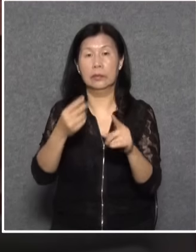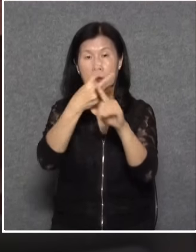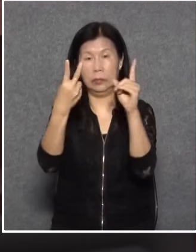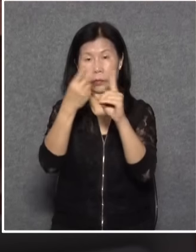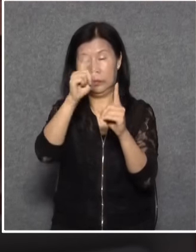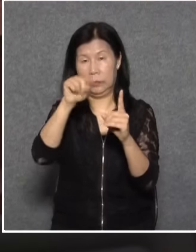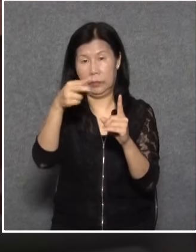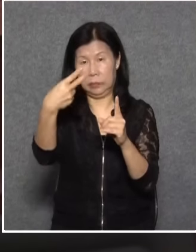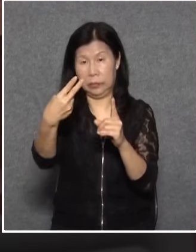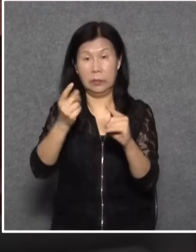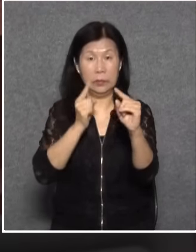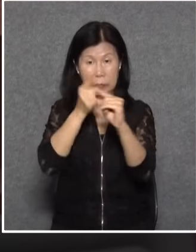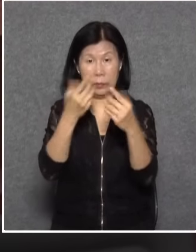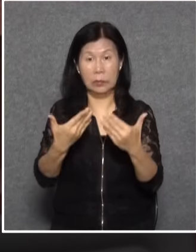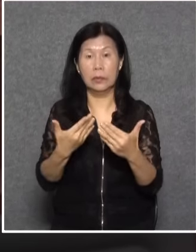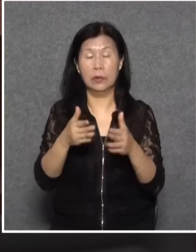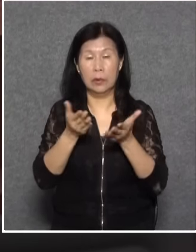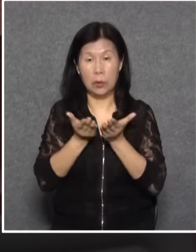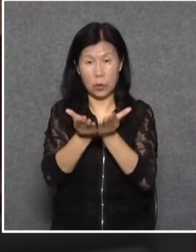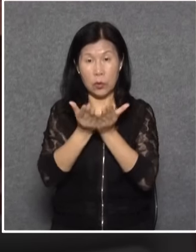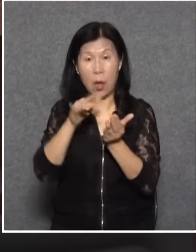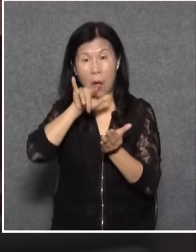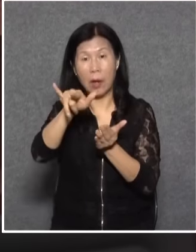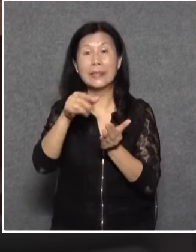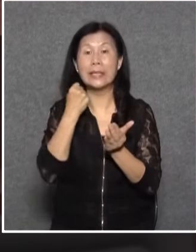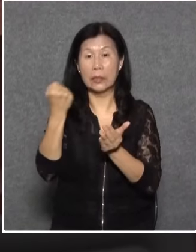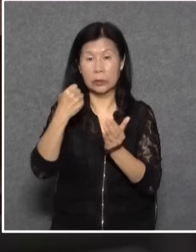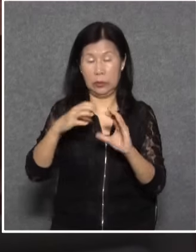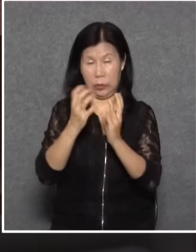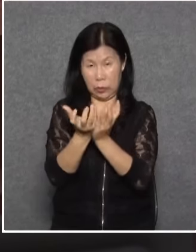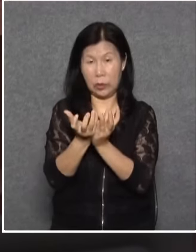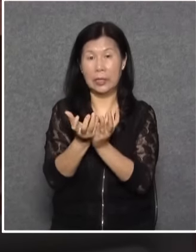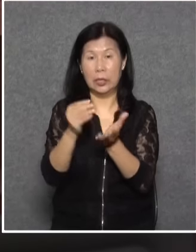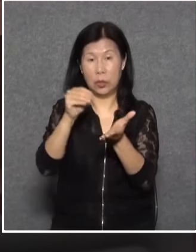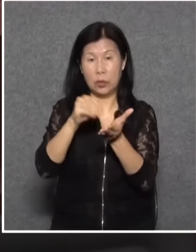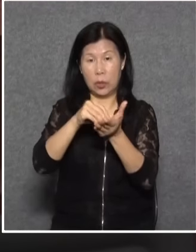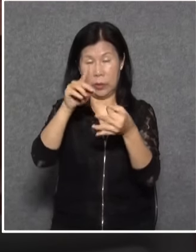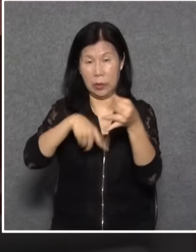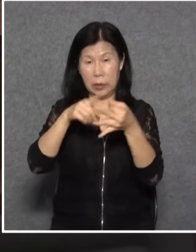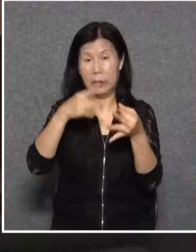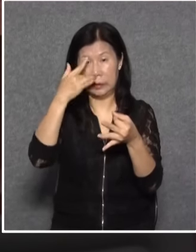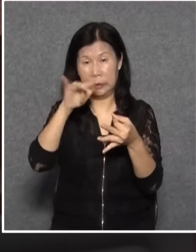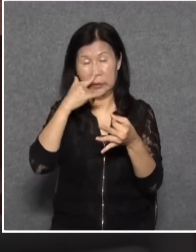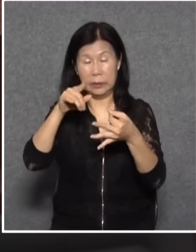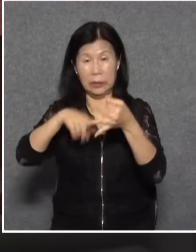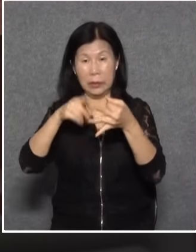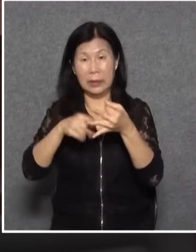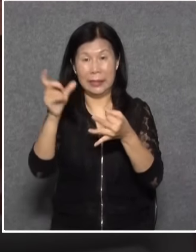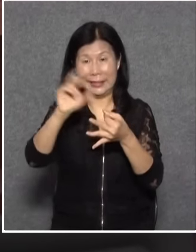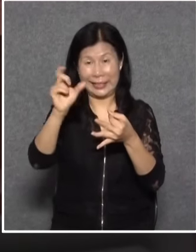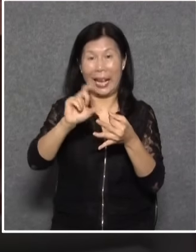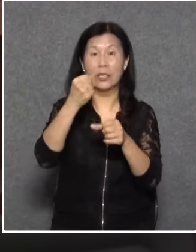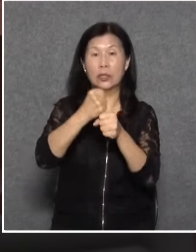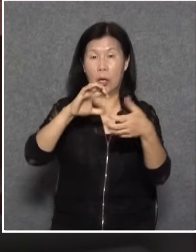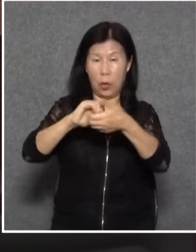12(2) 條的目的，是因應航運交通界功能界別的一個定名團體，叫做新興台的士從業員聯